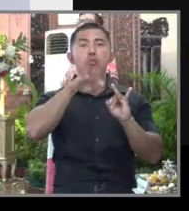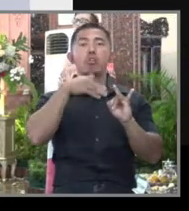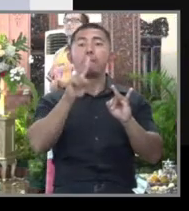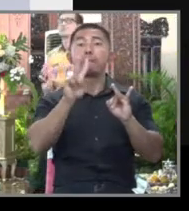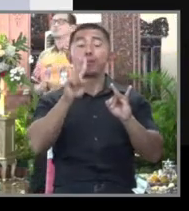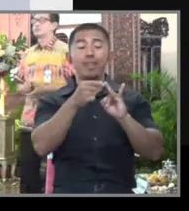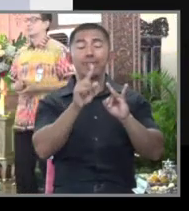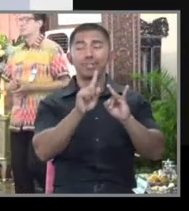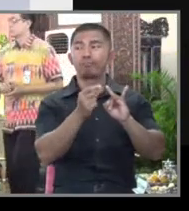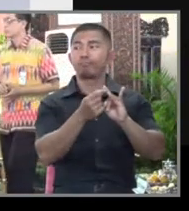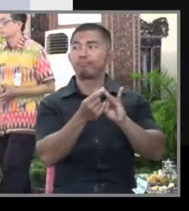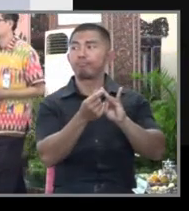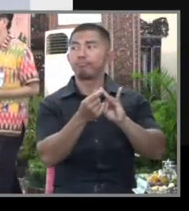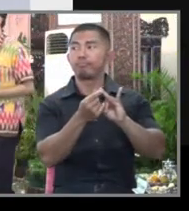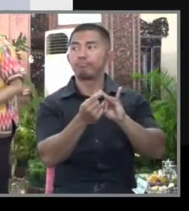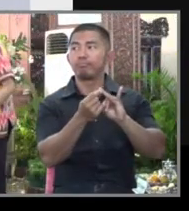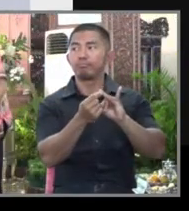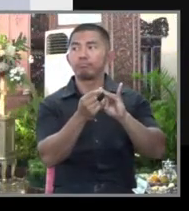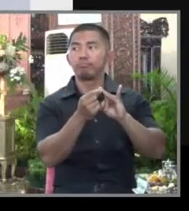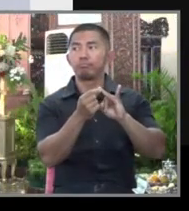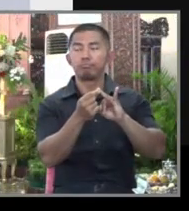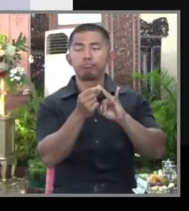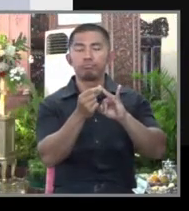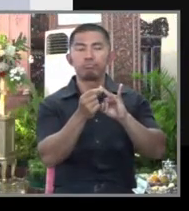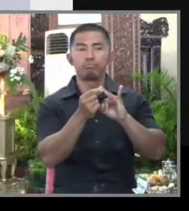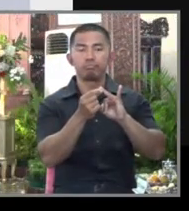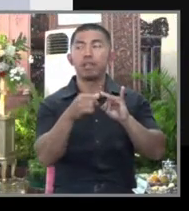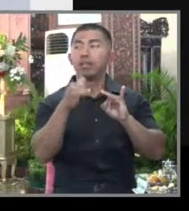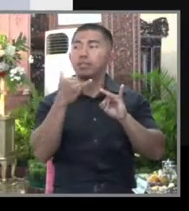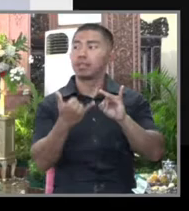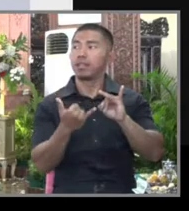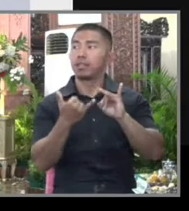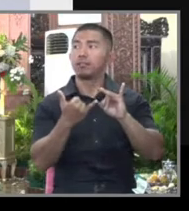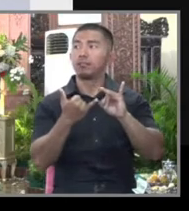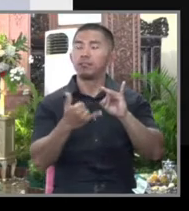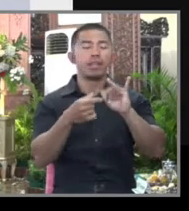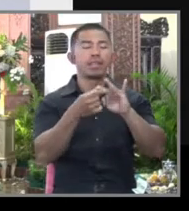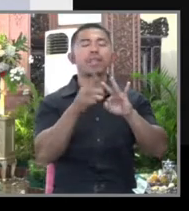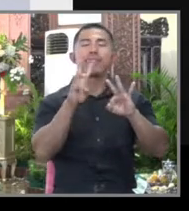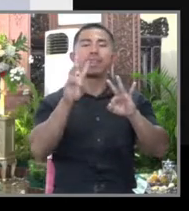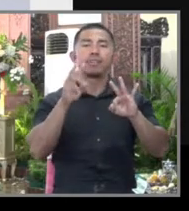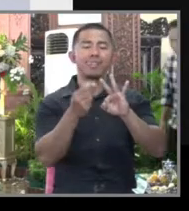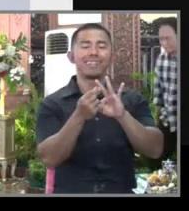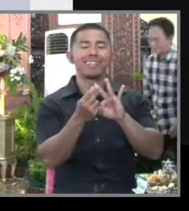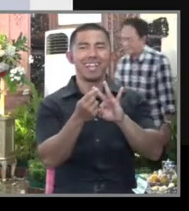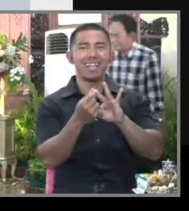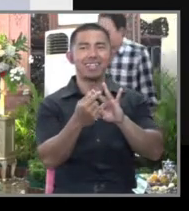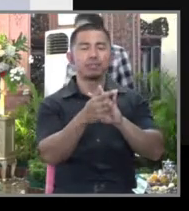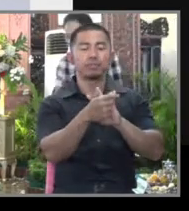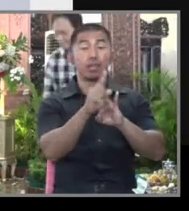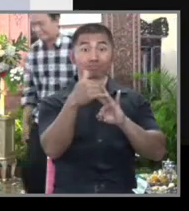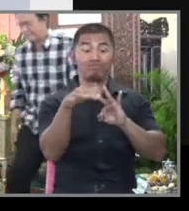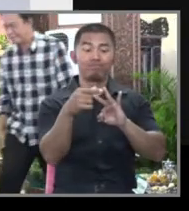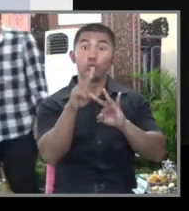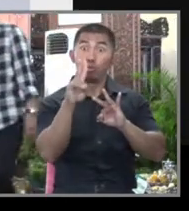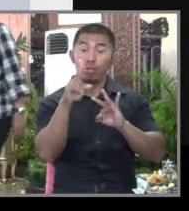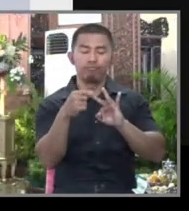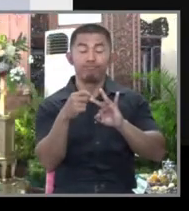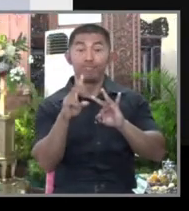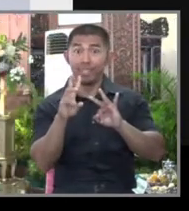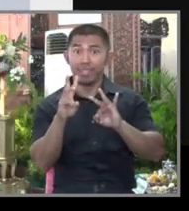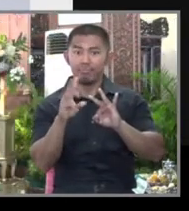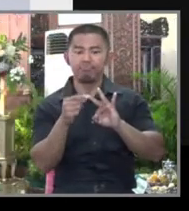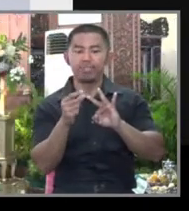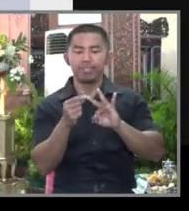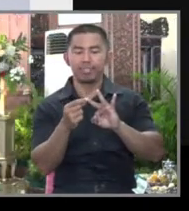pembangunan gedung instalasi bedah sentral IBS, kami tawarkan kepada KPBU dan ada respon